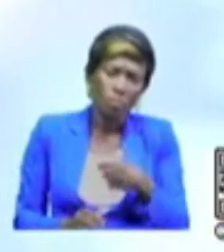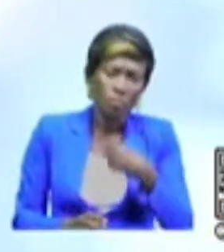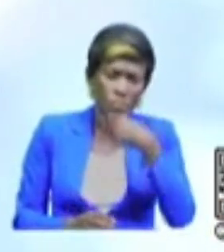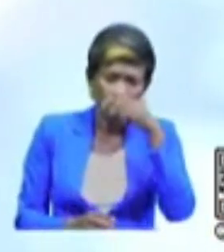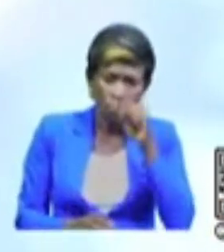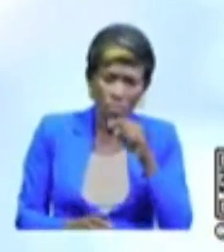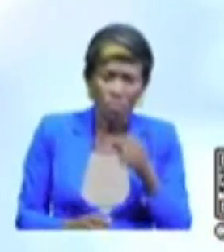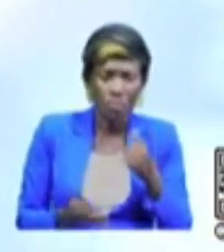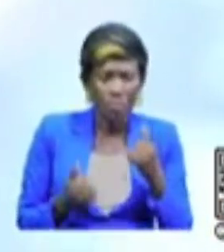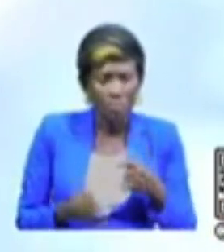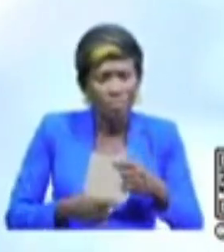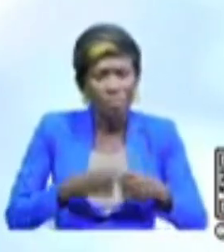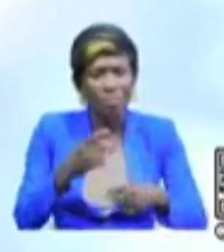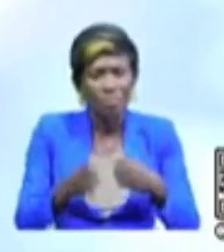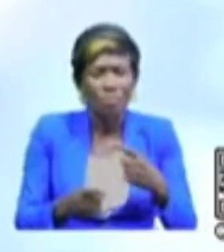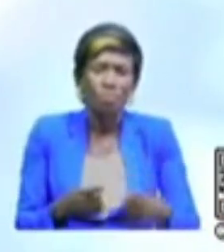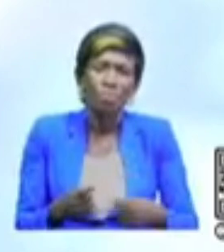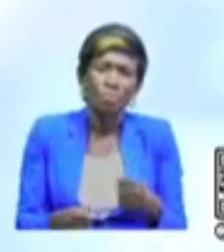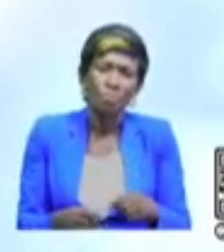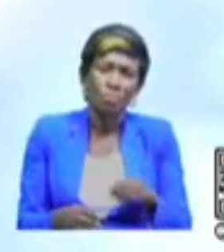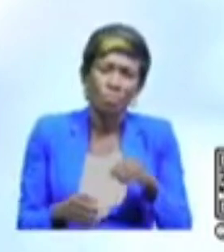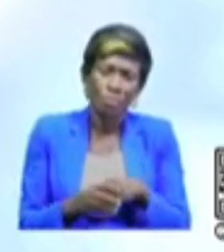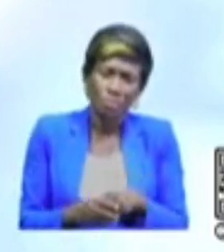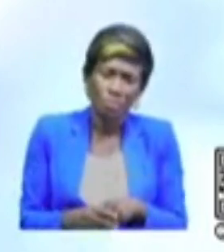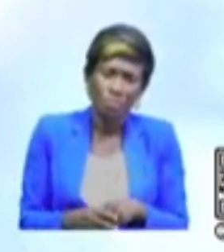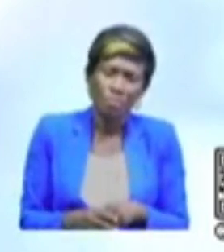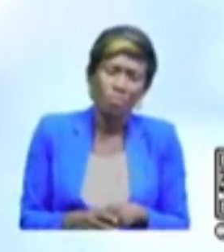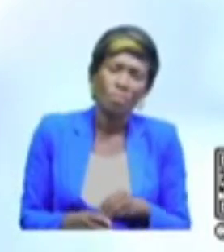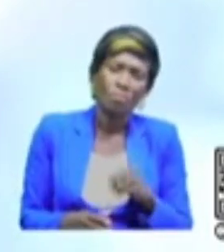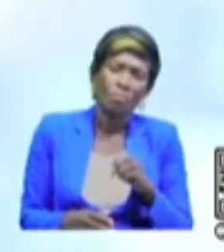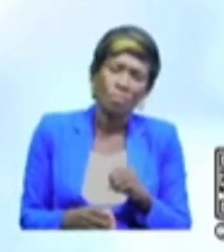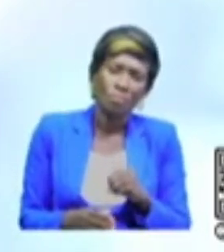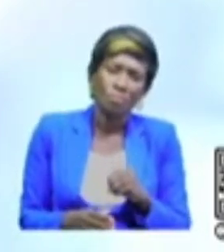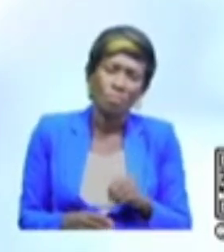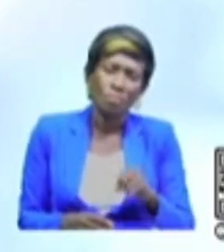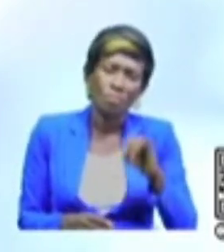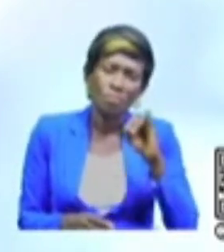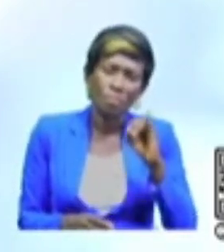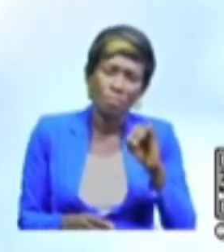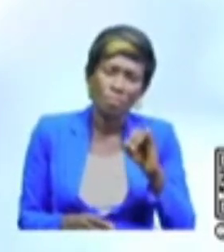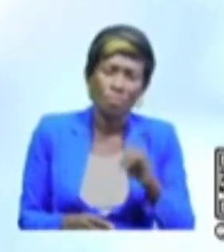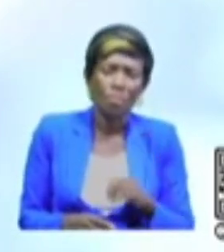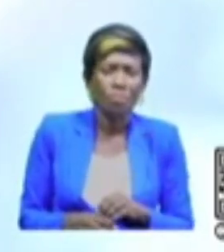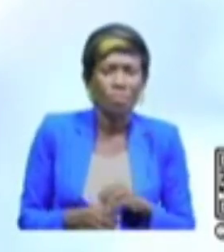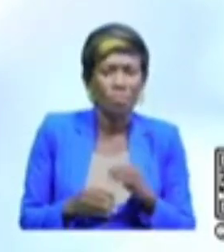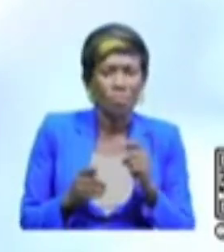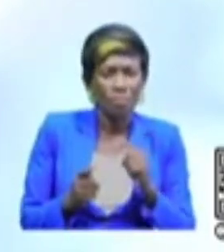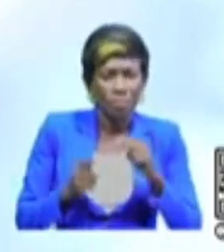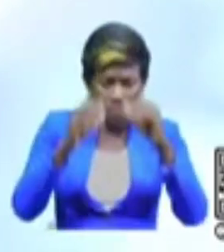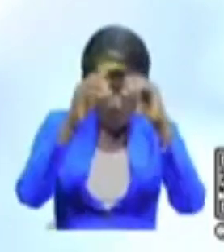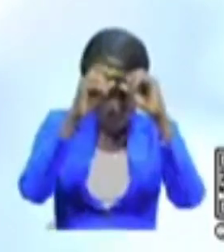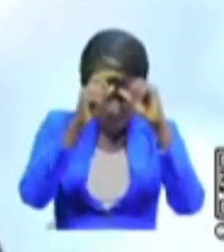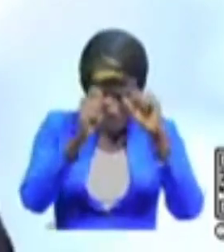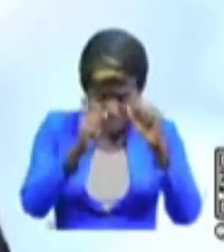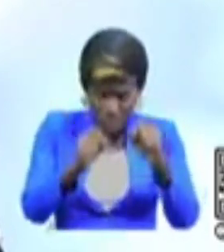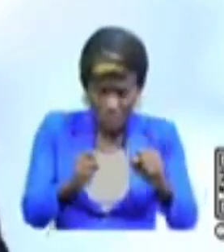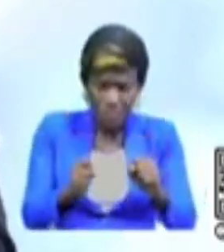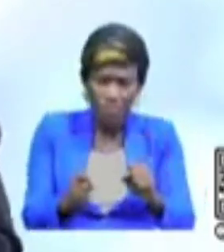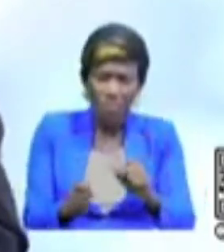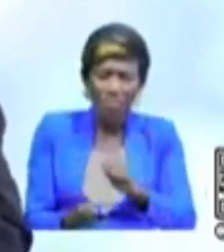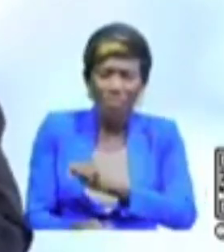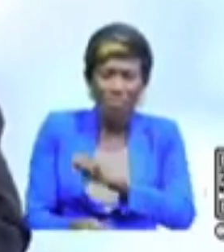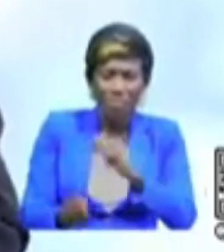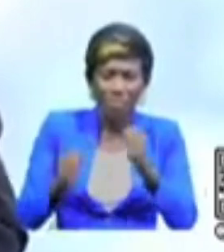représentants diplomatiques des organisations internationales et présidents d'institutions de la transition. Il était question d'évaluer